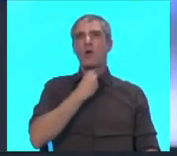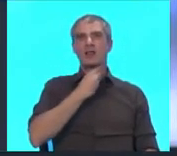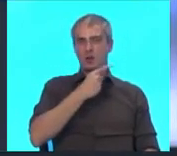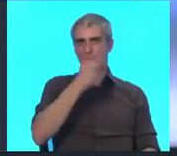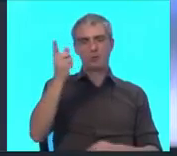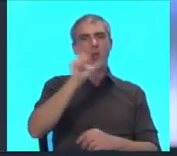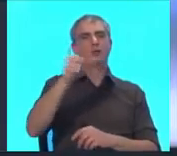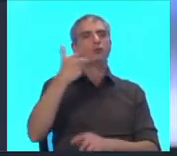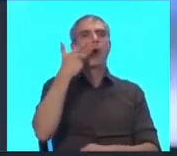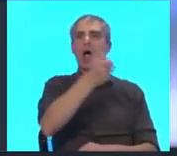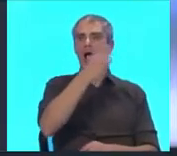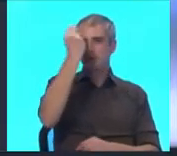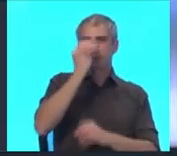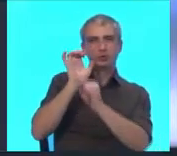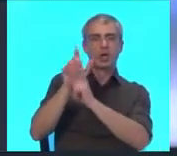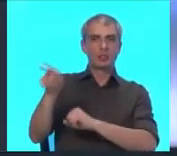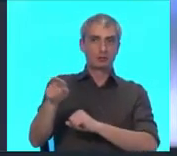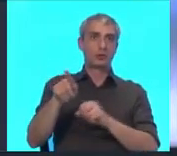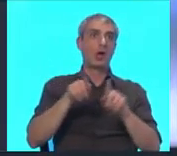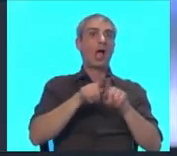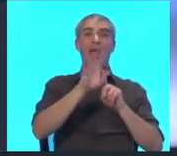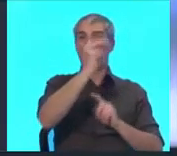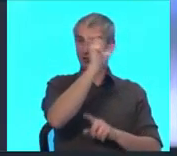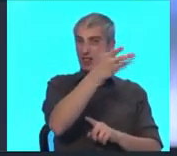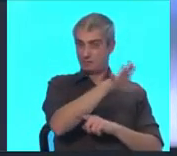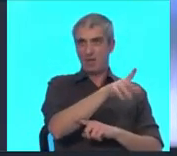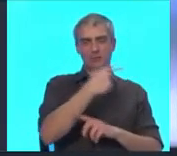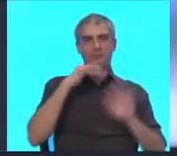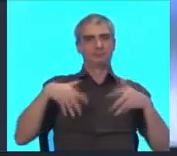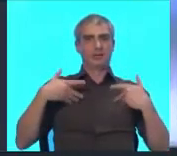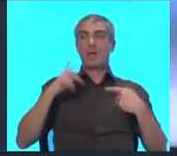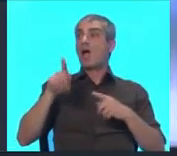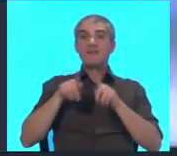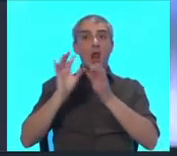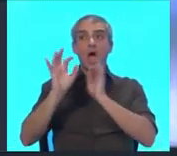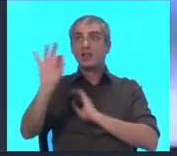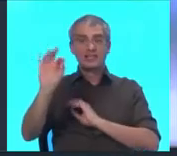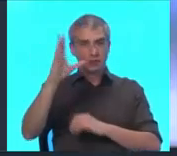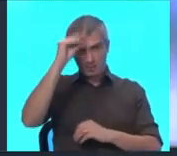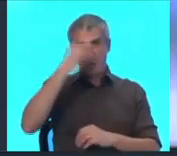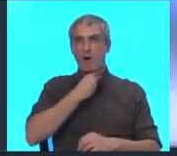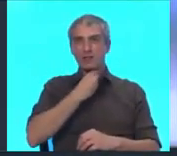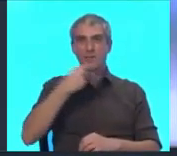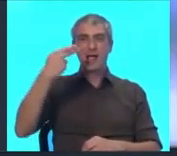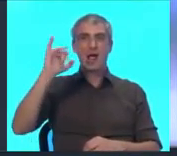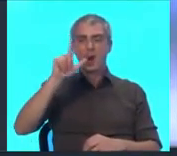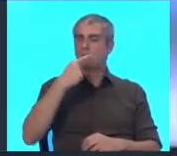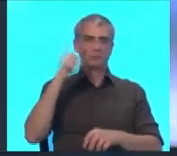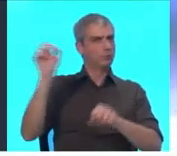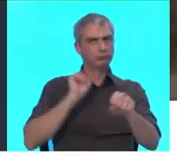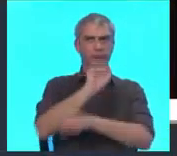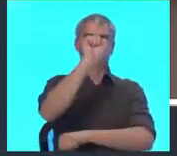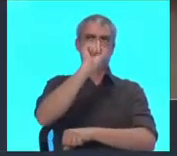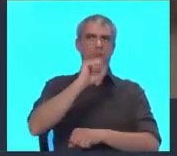המנוח מברך על ההחלטה, ומנגד עורך דינו של היילו הודיע כי יערער. הדיווח של כתבתנו לענייני משפט של איתפיו.